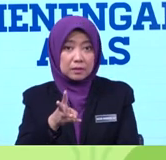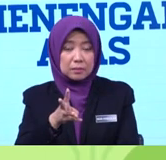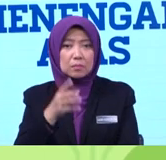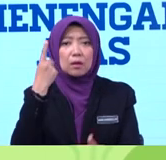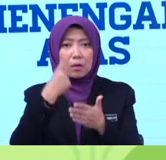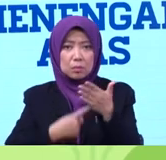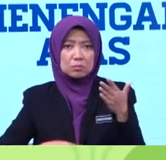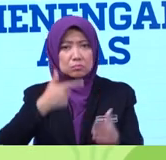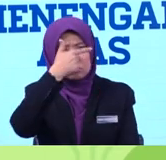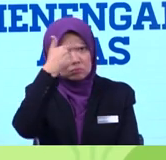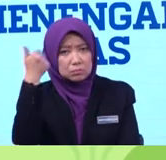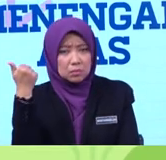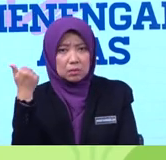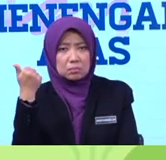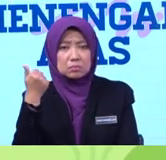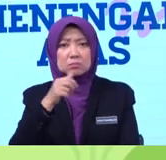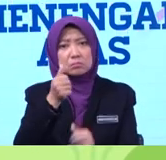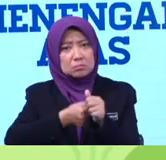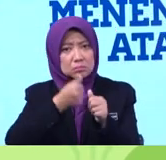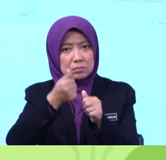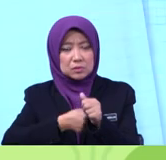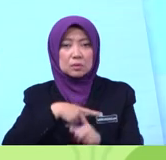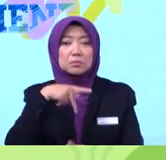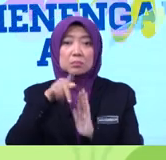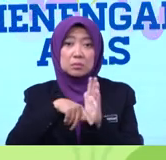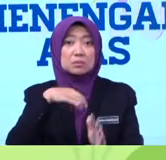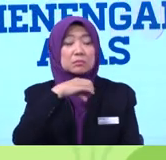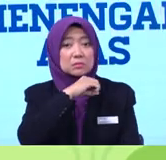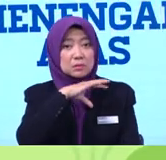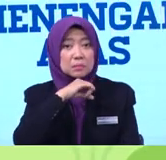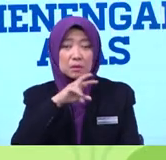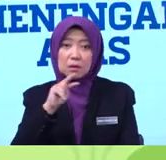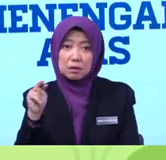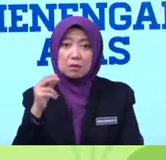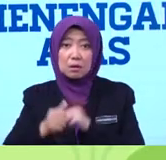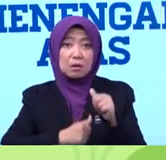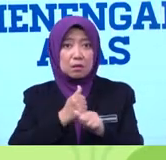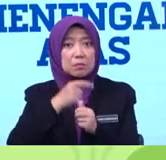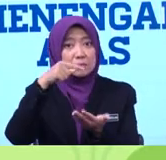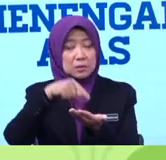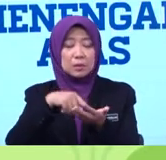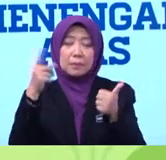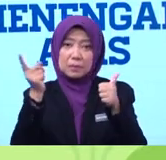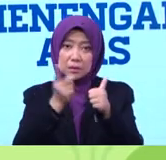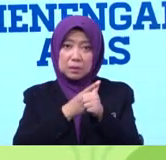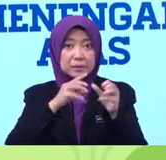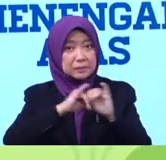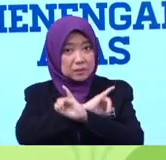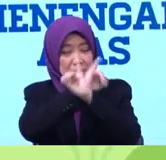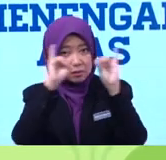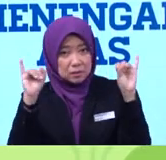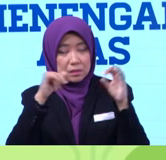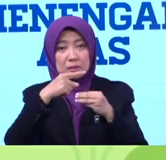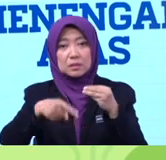apel puncel menyebabkan setiap jenis pencemaran alam sekitar ini Oke yang pertama saya Terangkan dulu ya Ivan Bagaimana